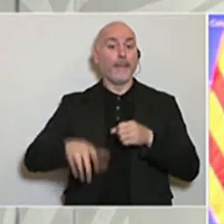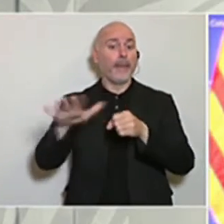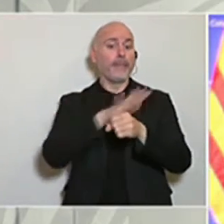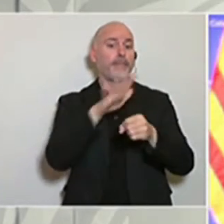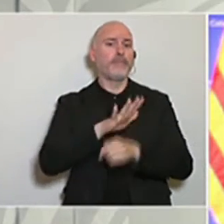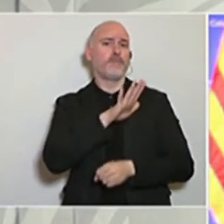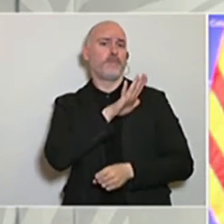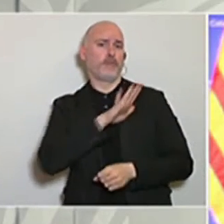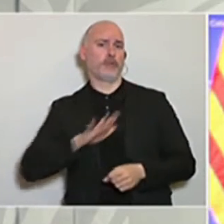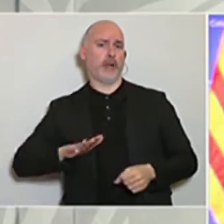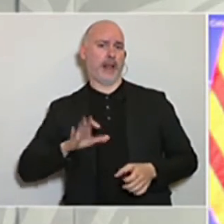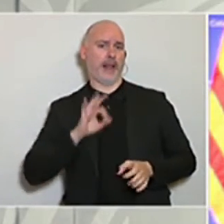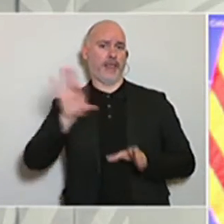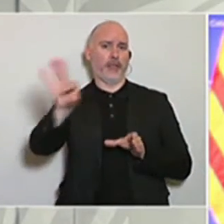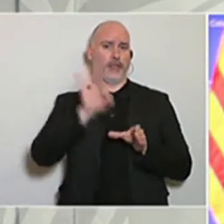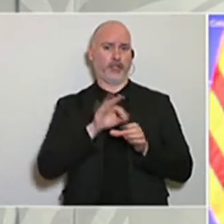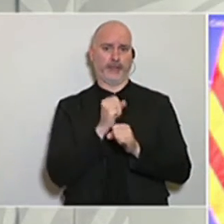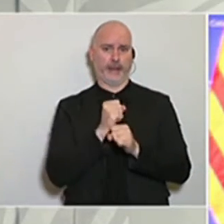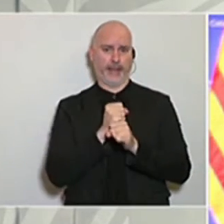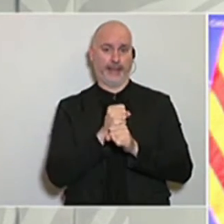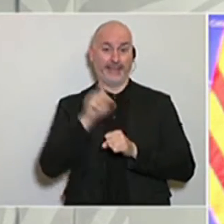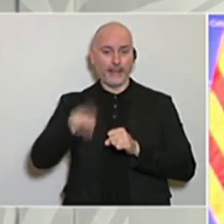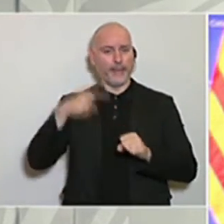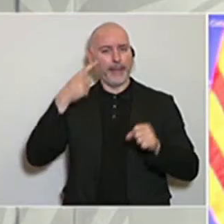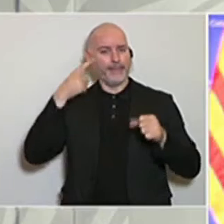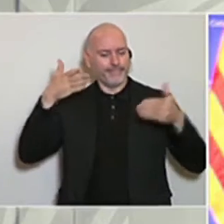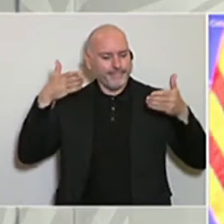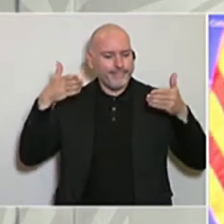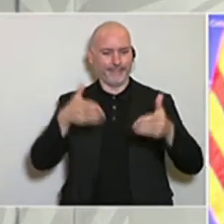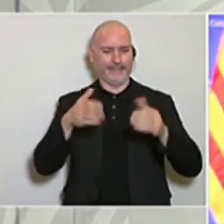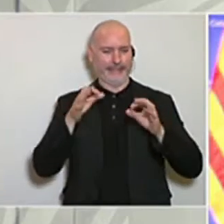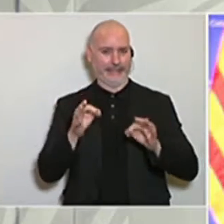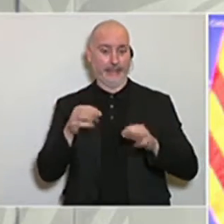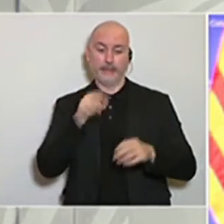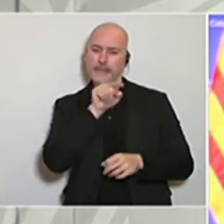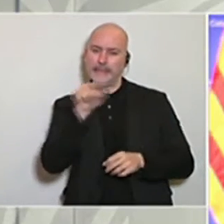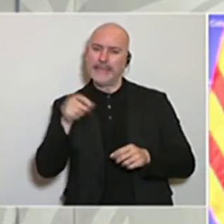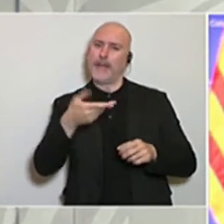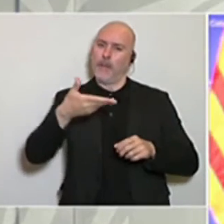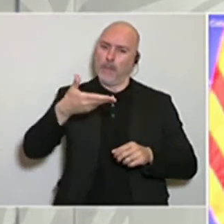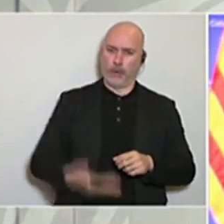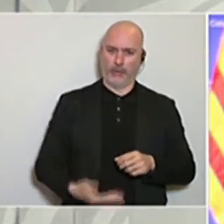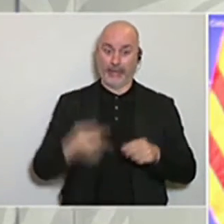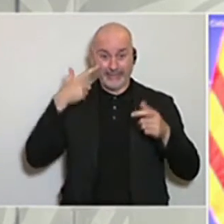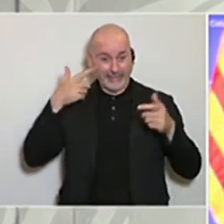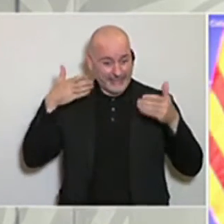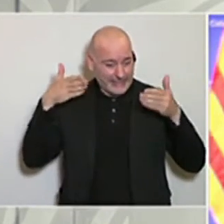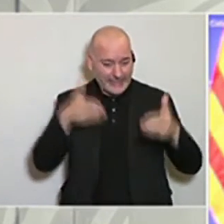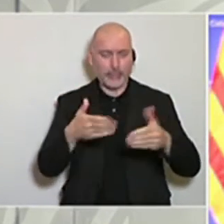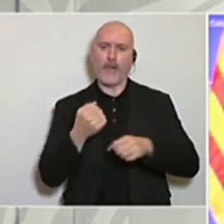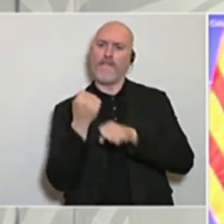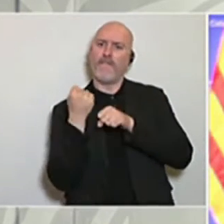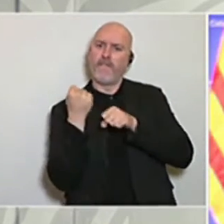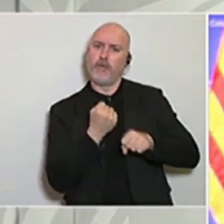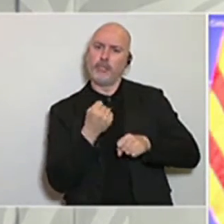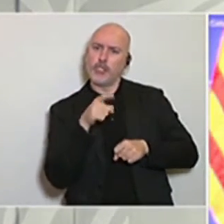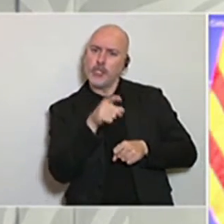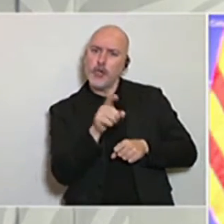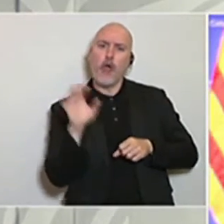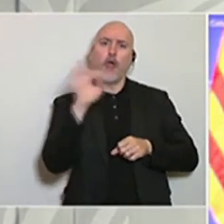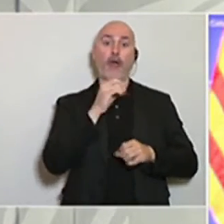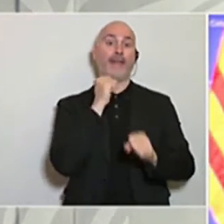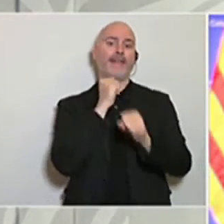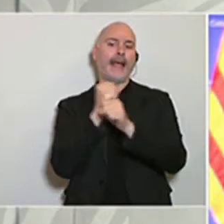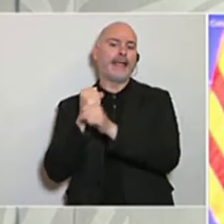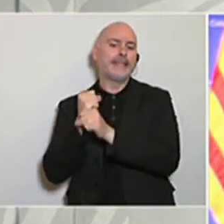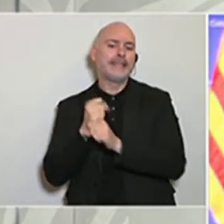de llocs de treball i posar el focus en els aspectes centrals, és a dir, posar el focus en les funcions o les tasques que